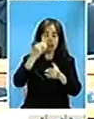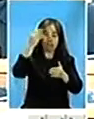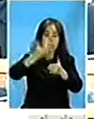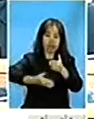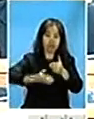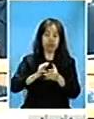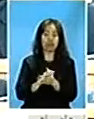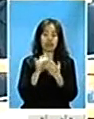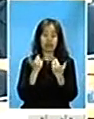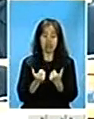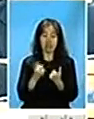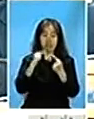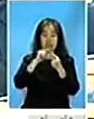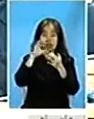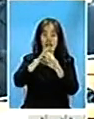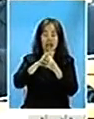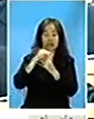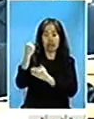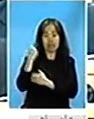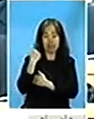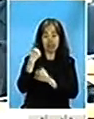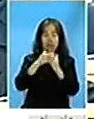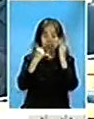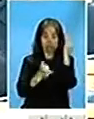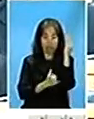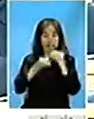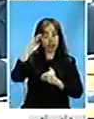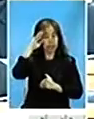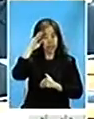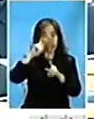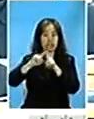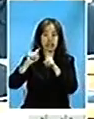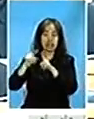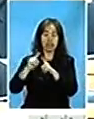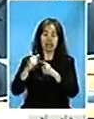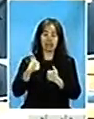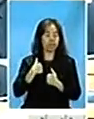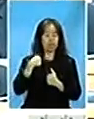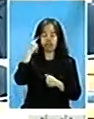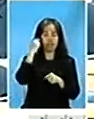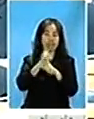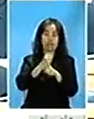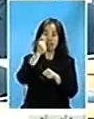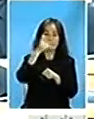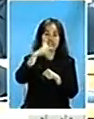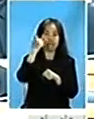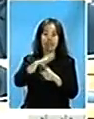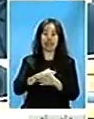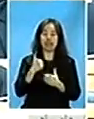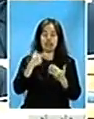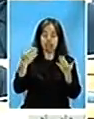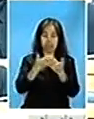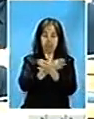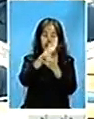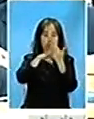ราะฉะนั้นเนี่ยการใช้กำลังการใช้ทหารเข้าไปเนี่ยผมว่ามันไม่สำเร็จเพราะฉะนั้นเนี่ยเราต้องเปลี่ยนนโย